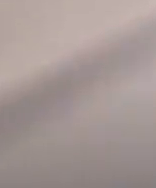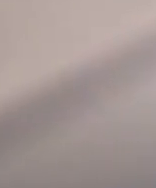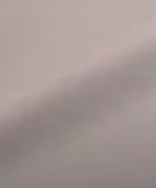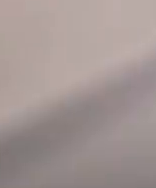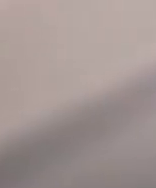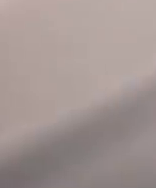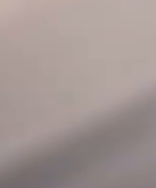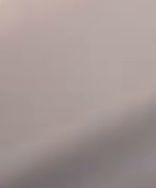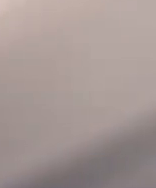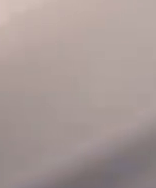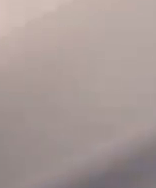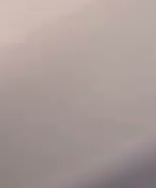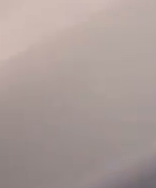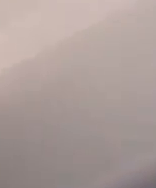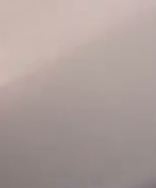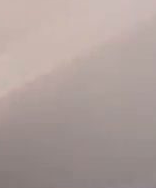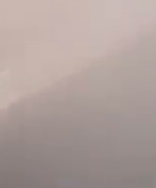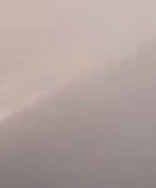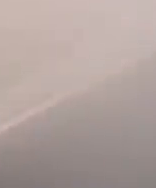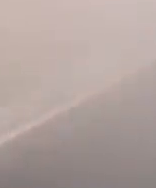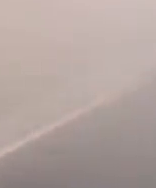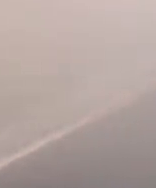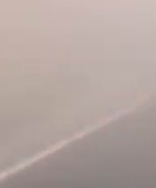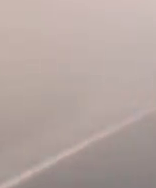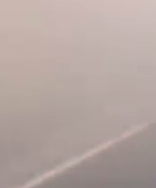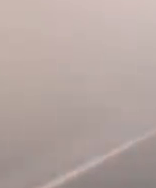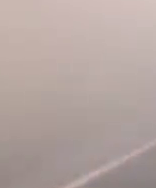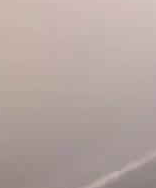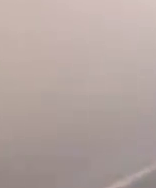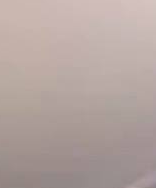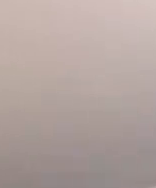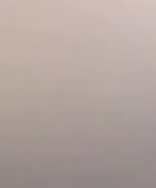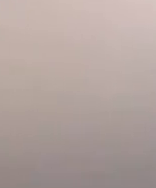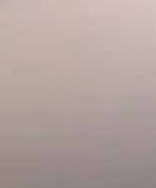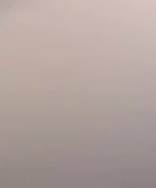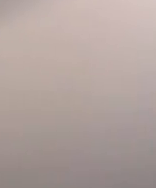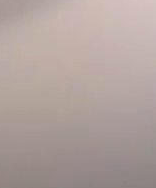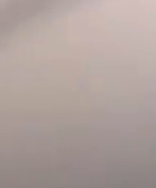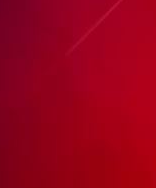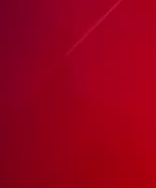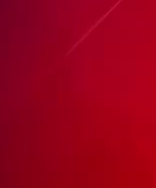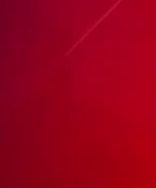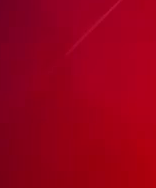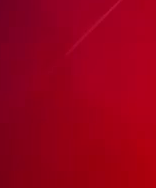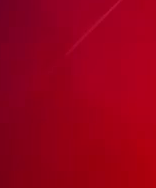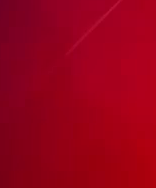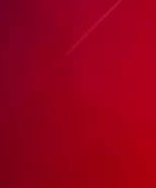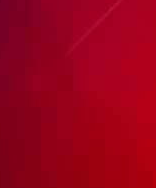TV at sa www.gmanews.tv.